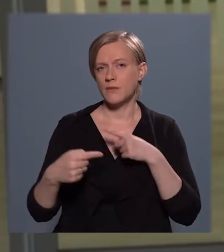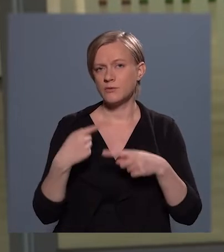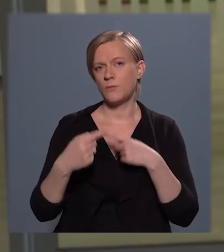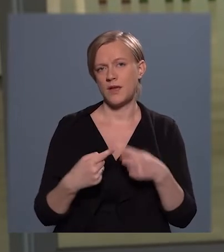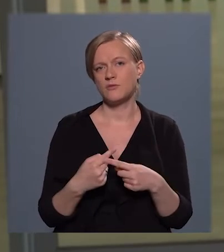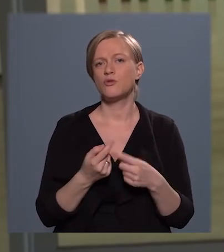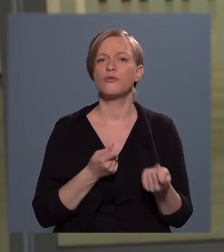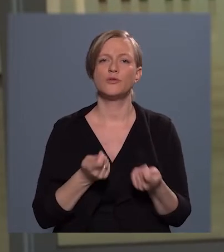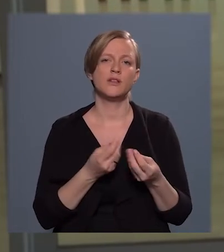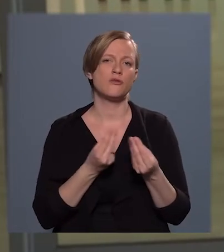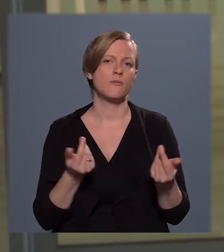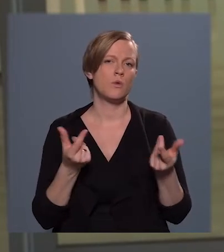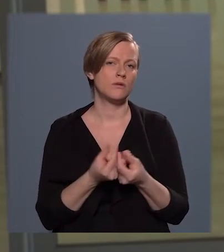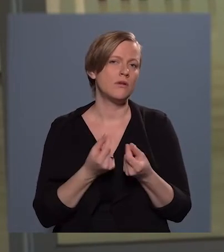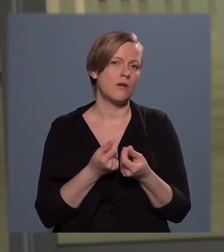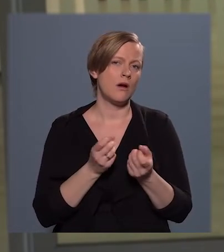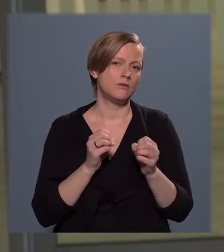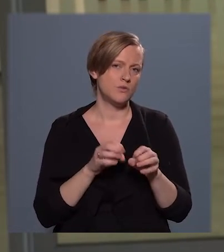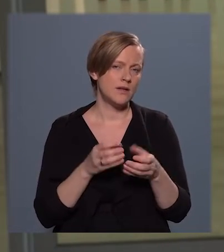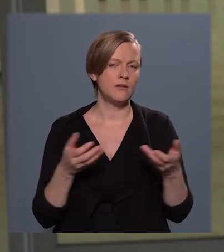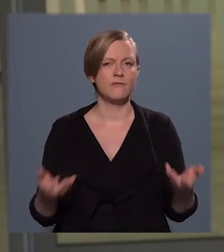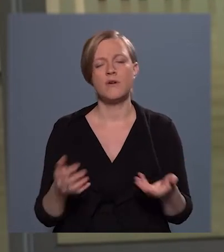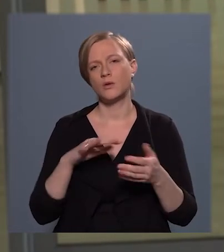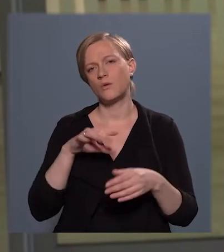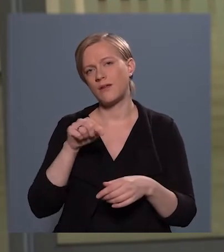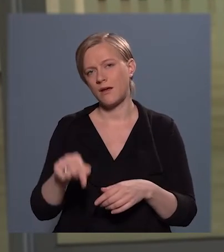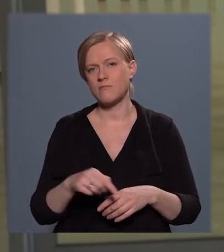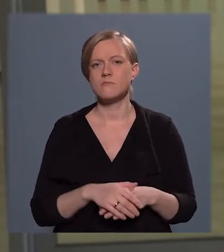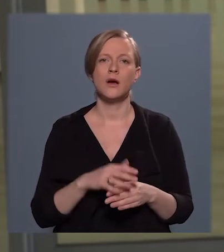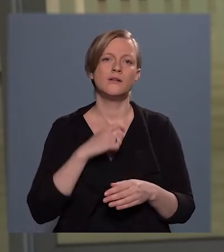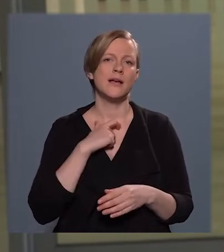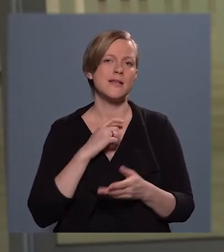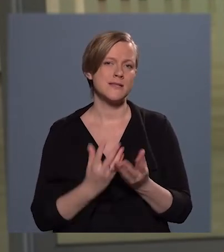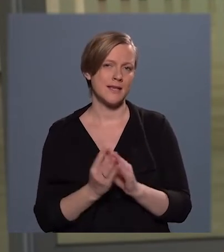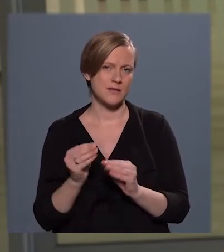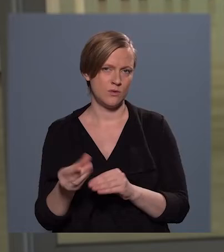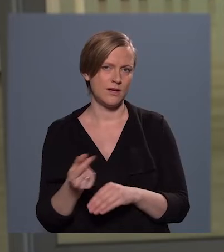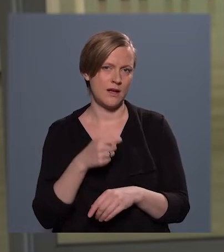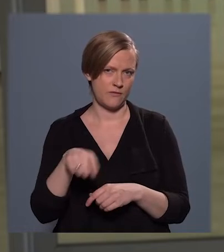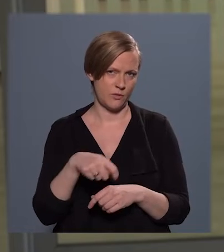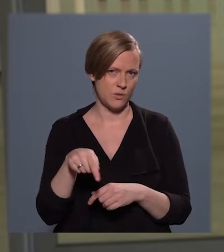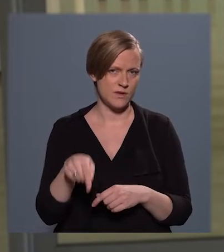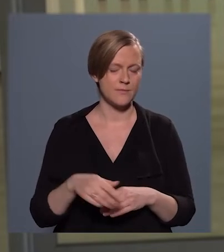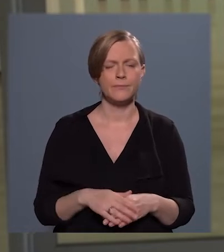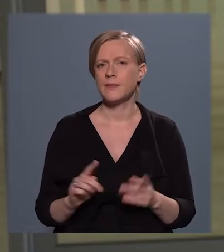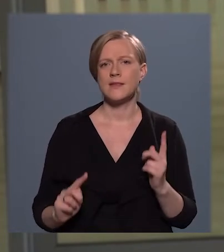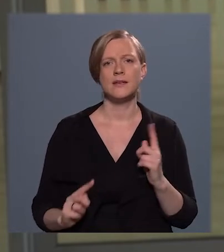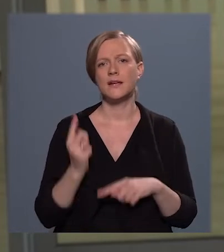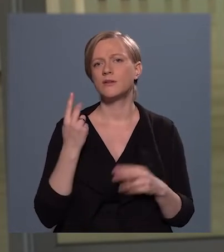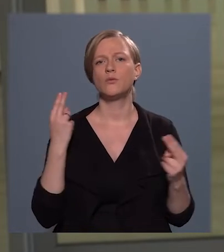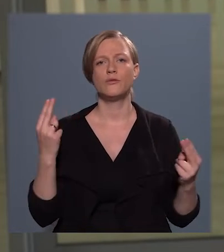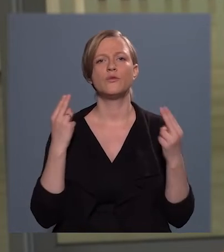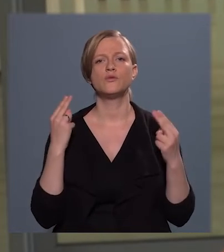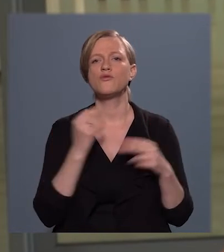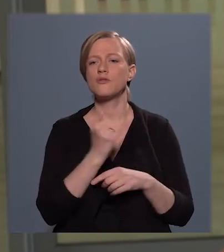fűtési móddal tüzelnek, vagy a konyhába gázkészülékkel főznek. Ez egy rendkívül fontos,